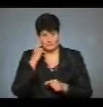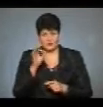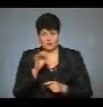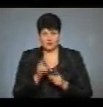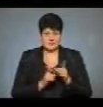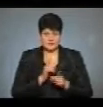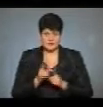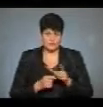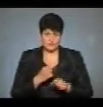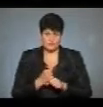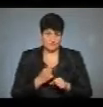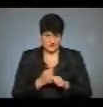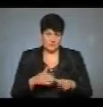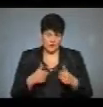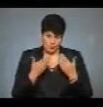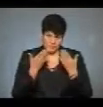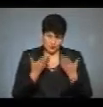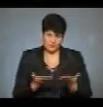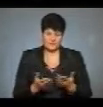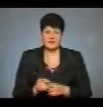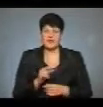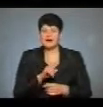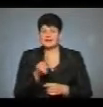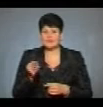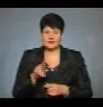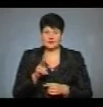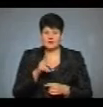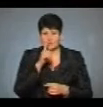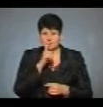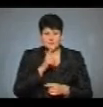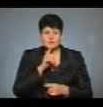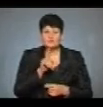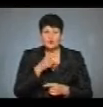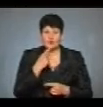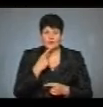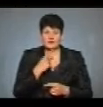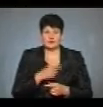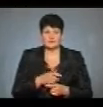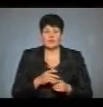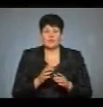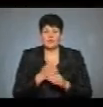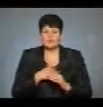просто рекомендую це зробити. А для тих, хто поняття не має, про що говорить, кричить на всю Україну, хочу